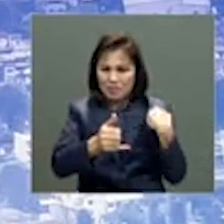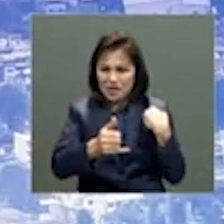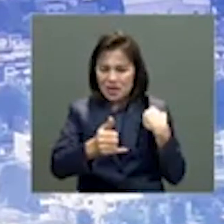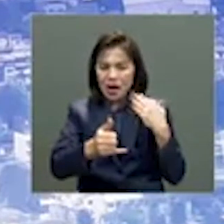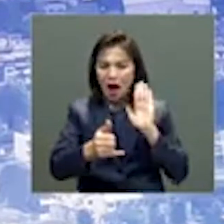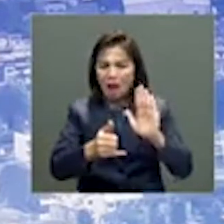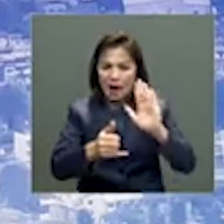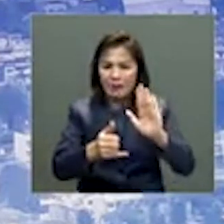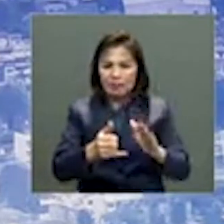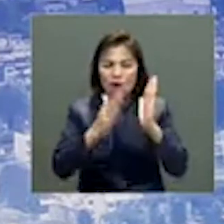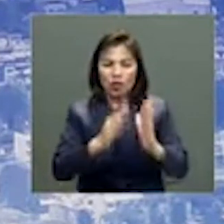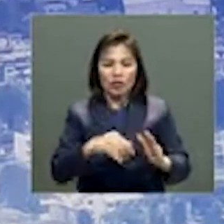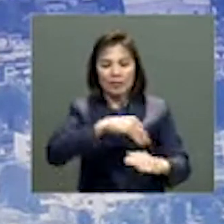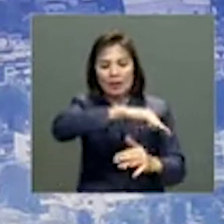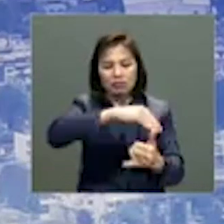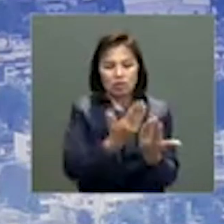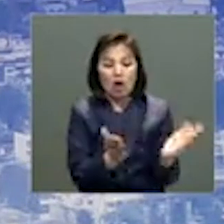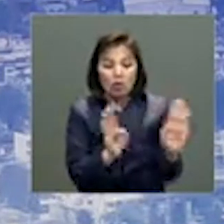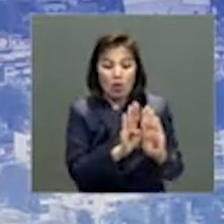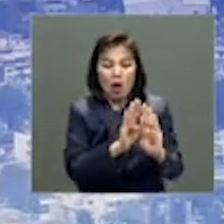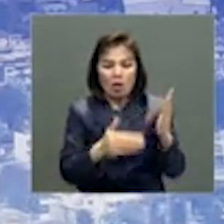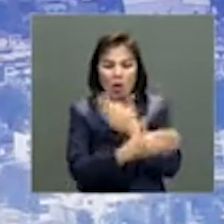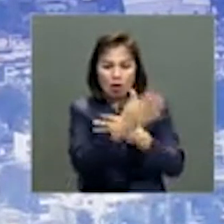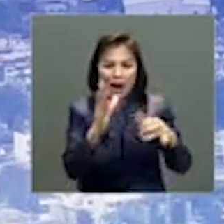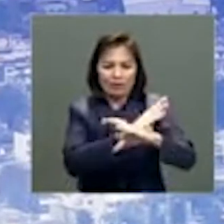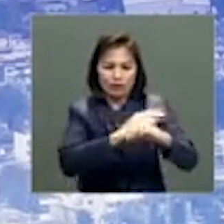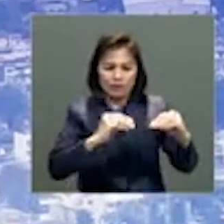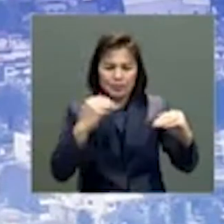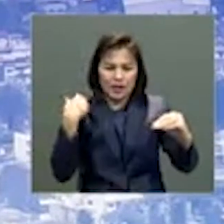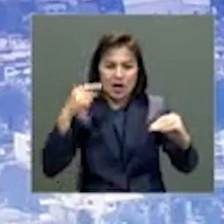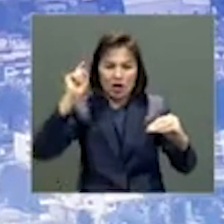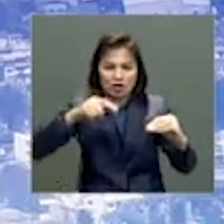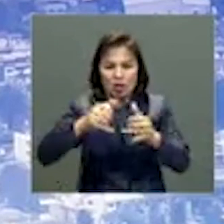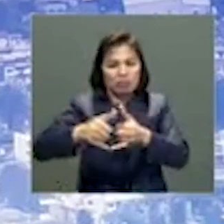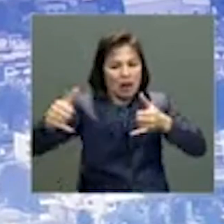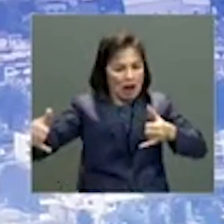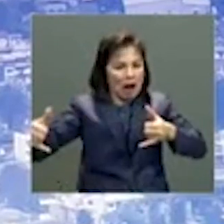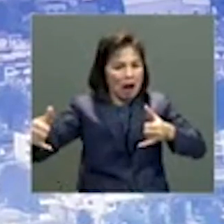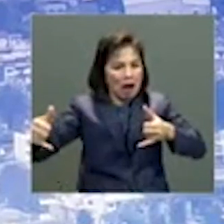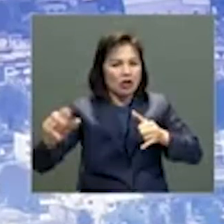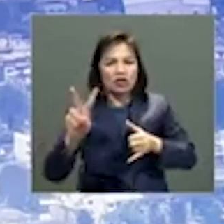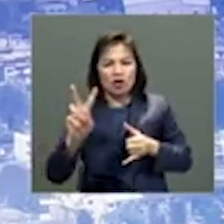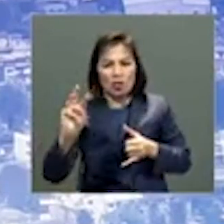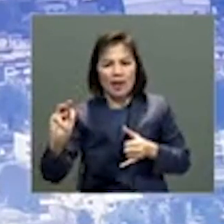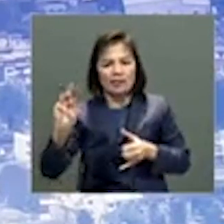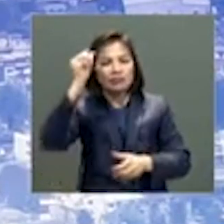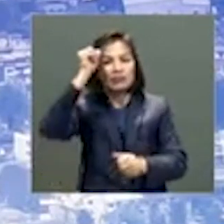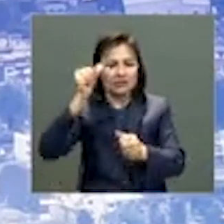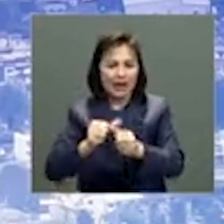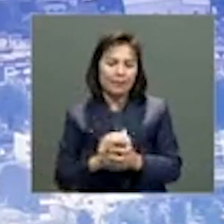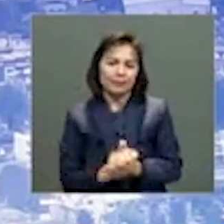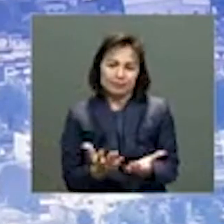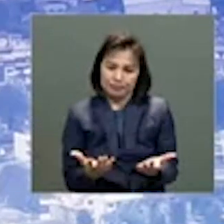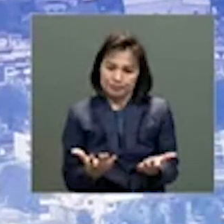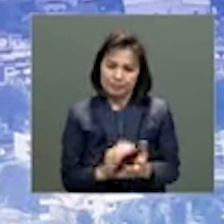บผู้ป่วยก่อนหน้านี้16คนกลุ่มที่2ผู้ป่วยรายใหม่จำนวน5คนไปสถานที่ชุมชนเช่นห้างสรรพสิน